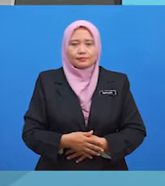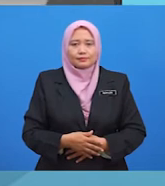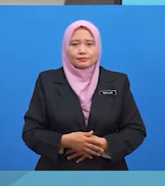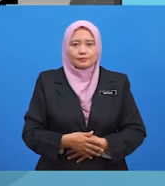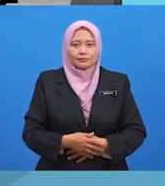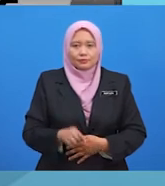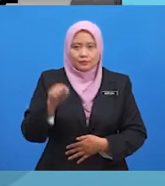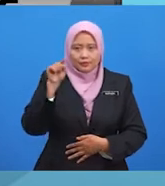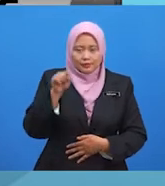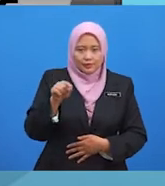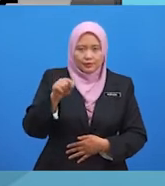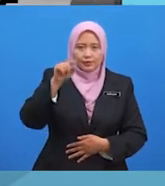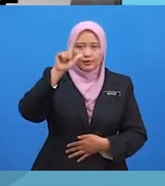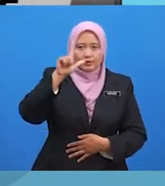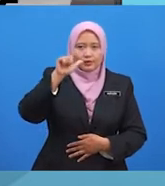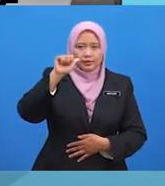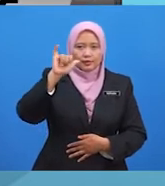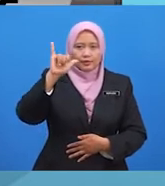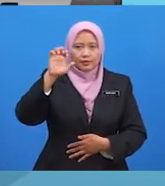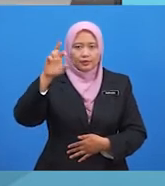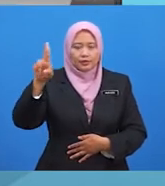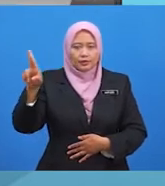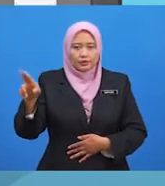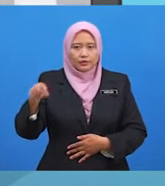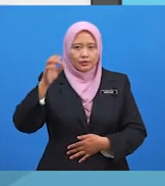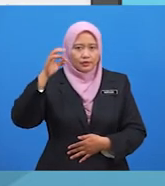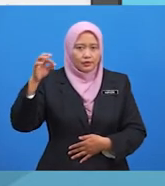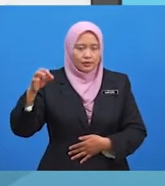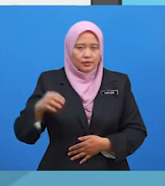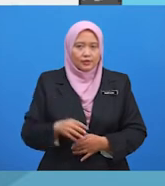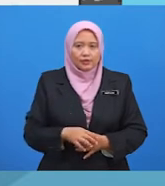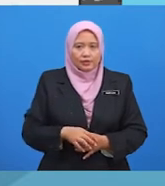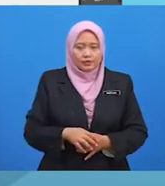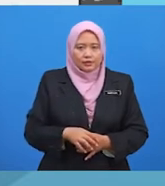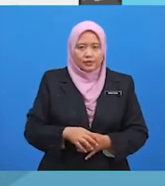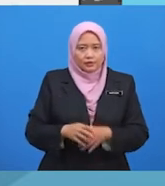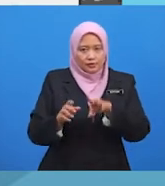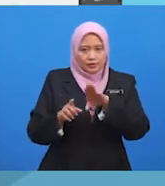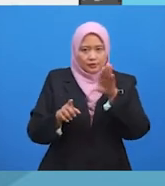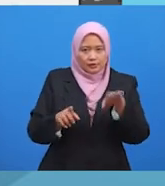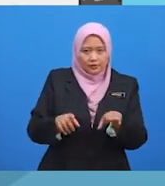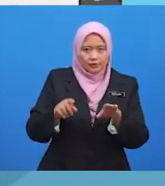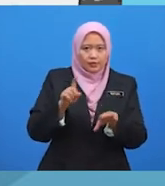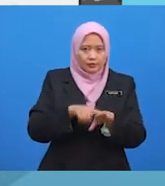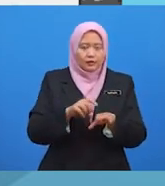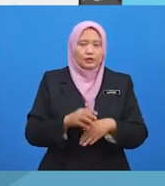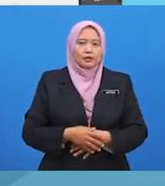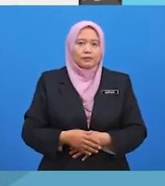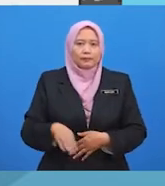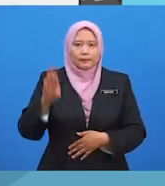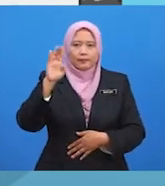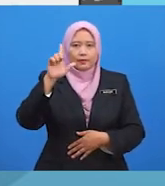Klik layer text, right click, pilih blending option